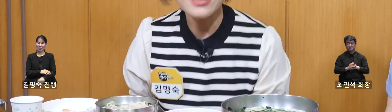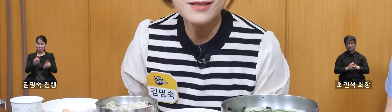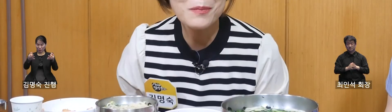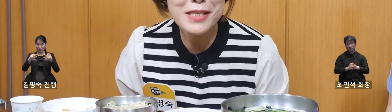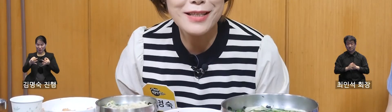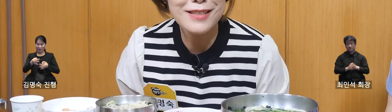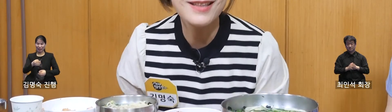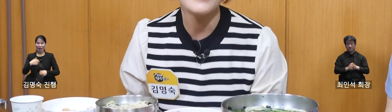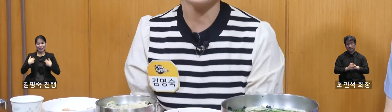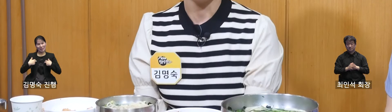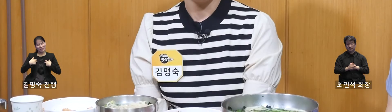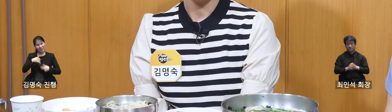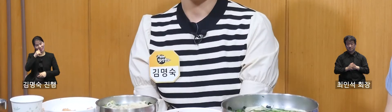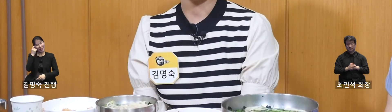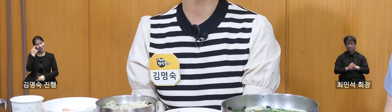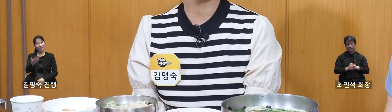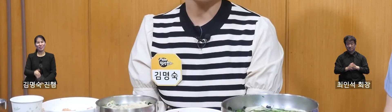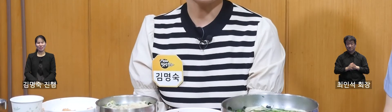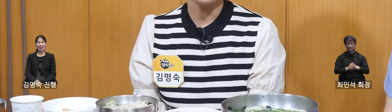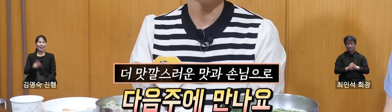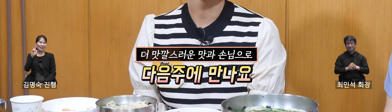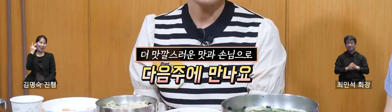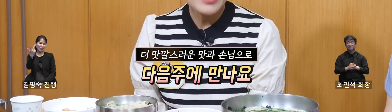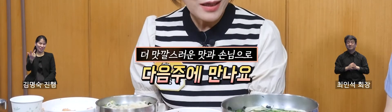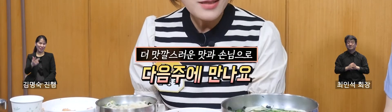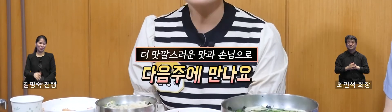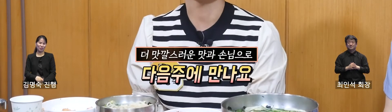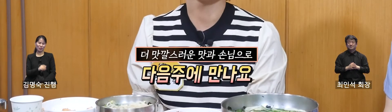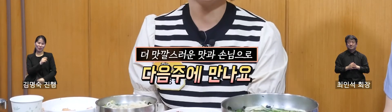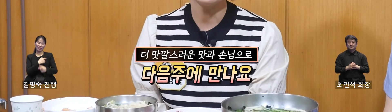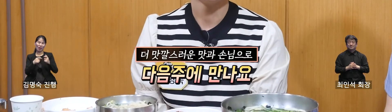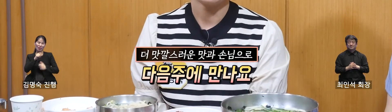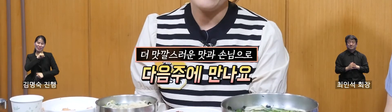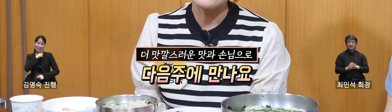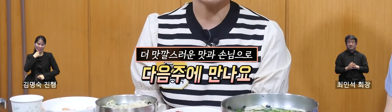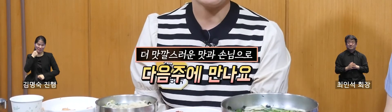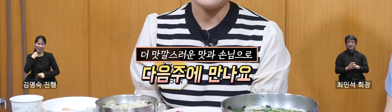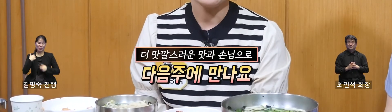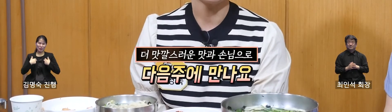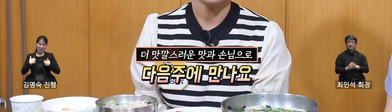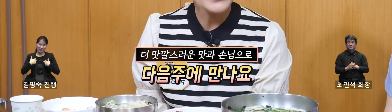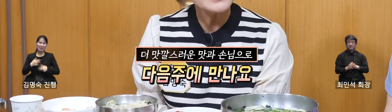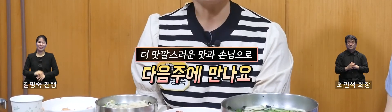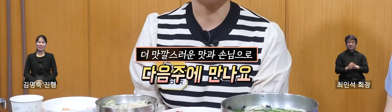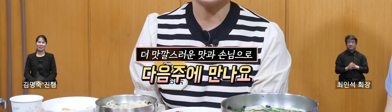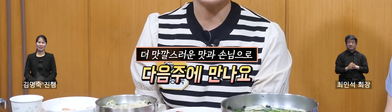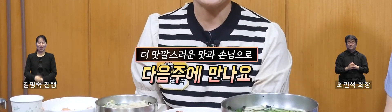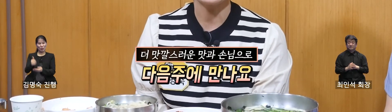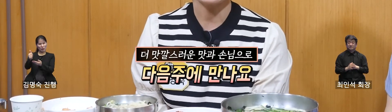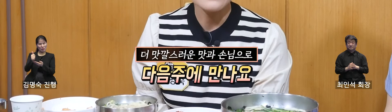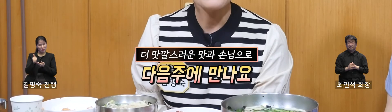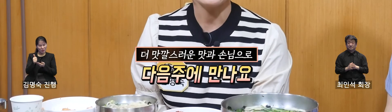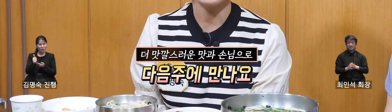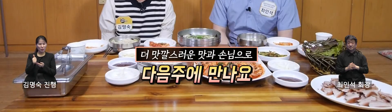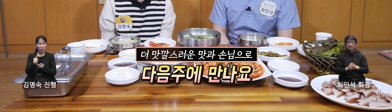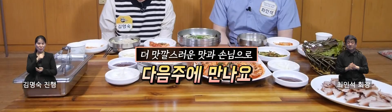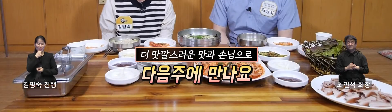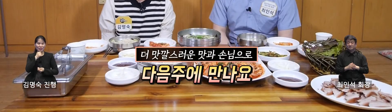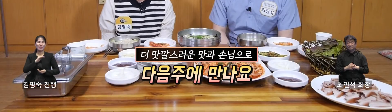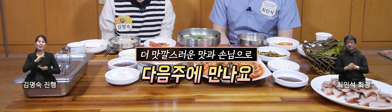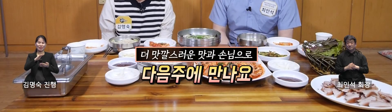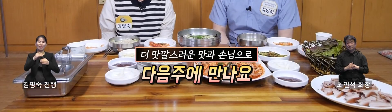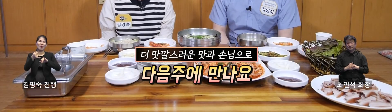좀 맛깔스럽지 않으셨나요? 예, 다음 주에도 더 맛깔스러운 또 맛과 또 손님을 모시고 찾아뵐